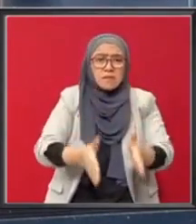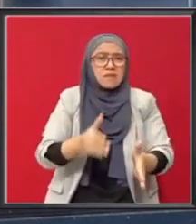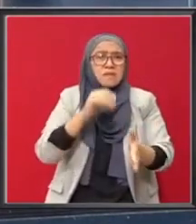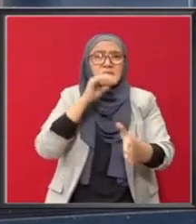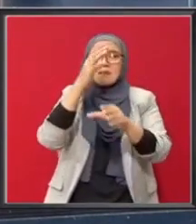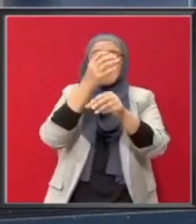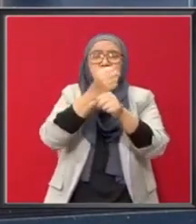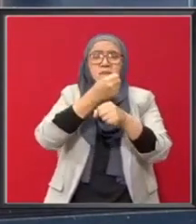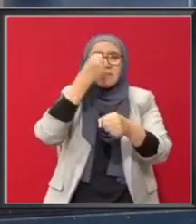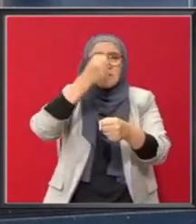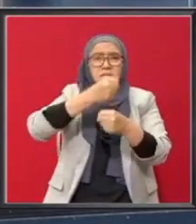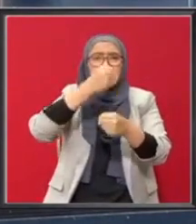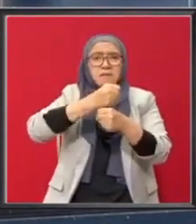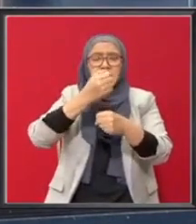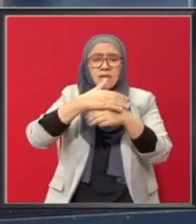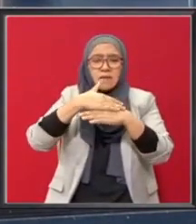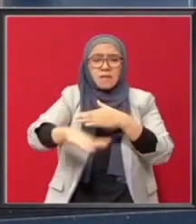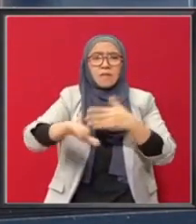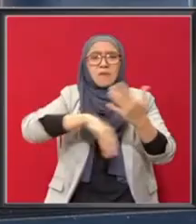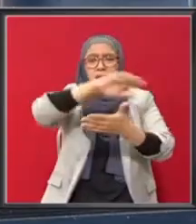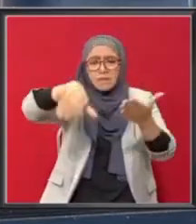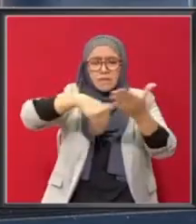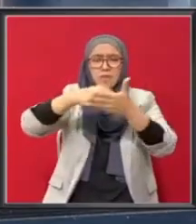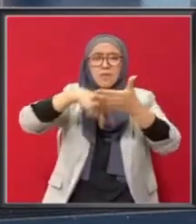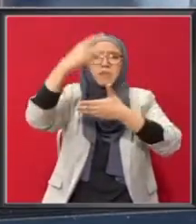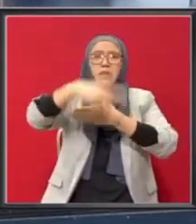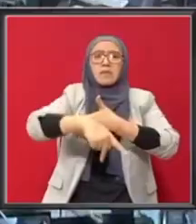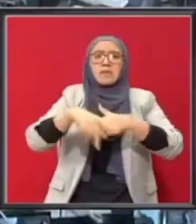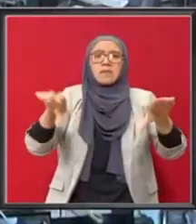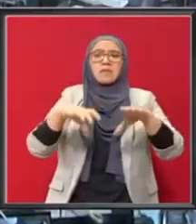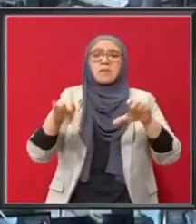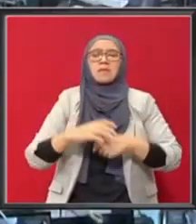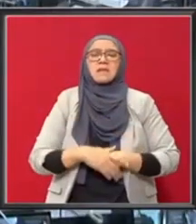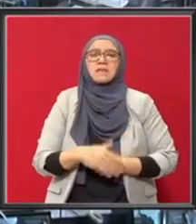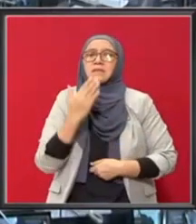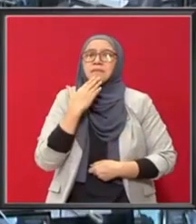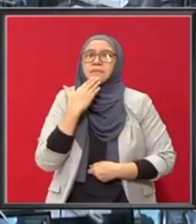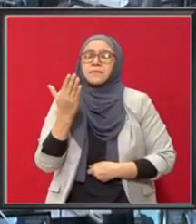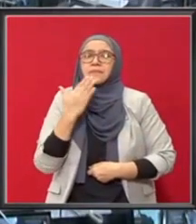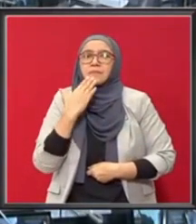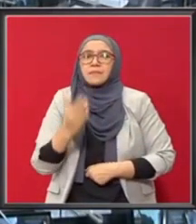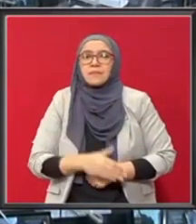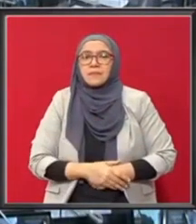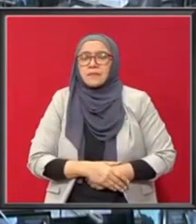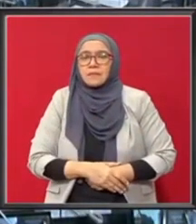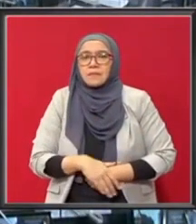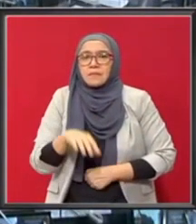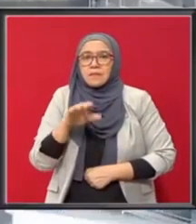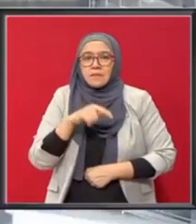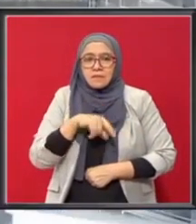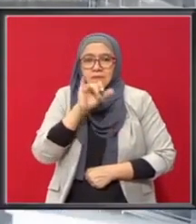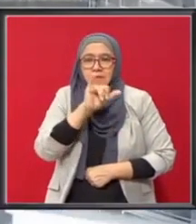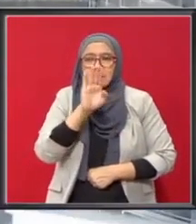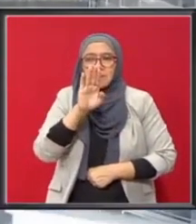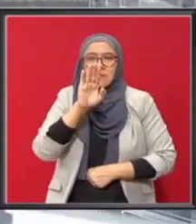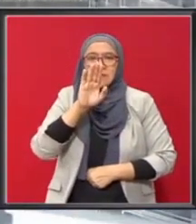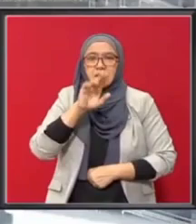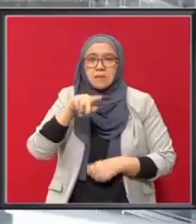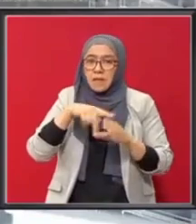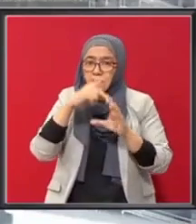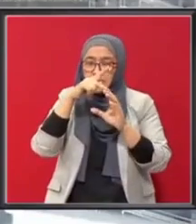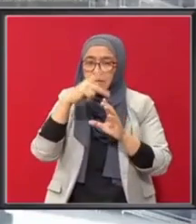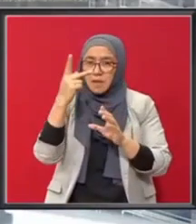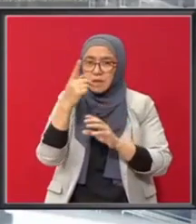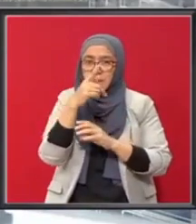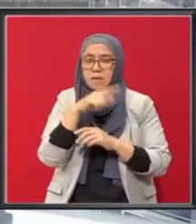selepas semuanya program dijalankan kekasih saya Mama makasih yang rumah pandan yang bangkitkan